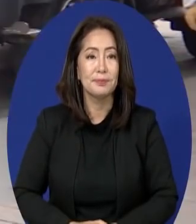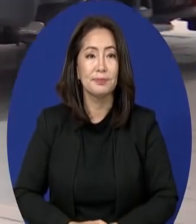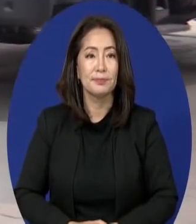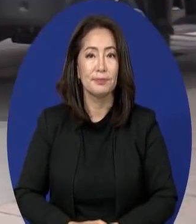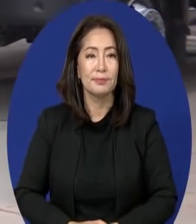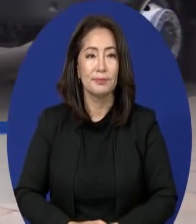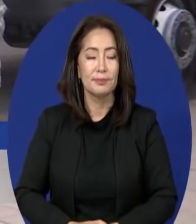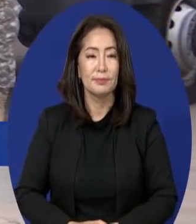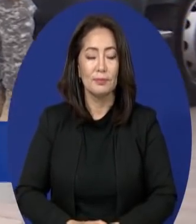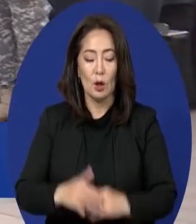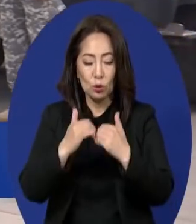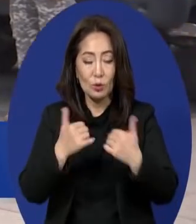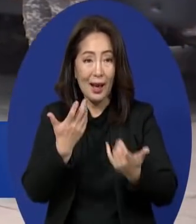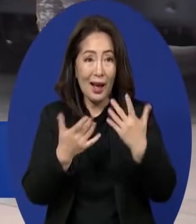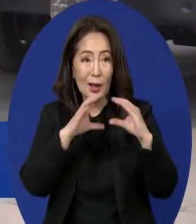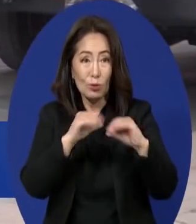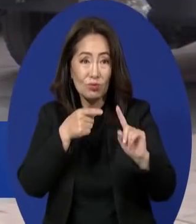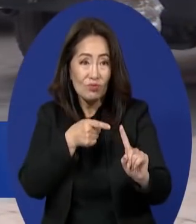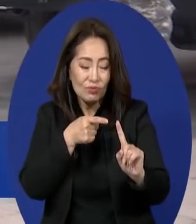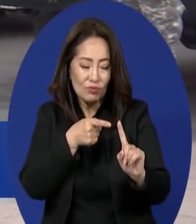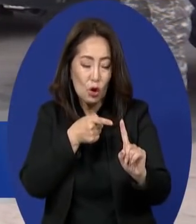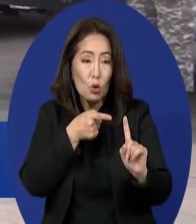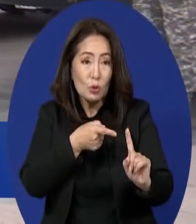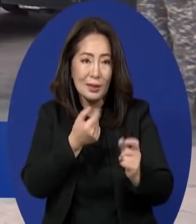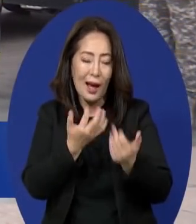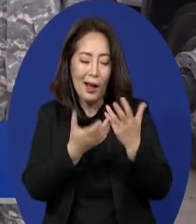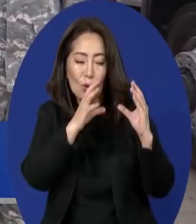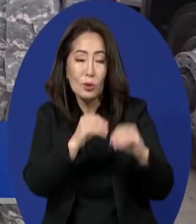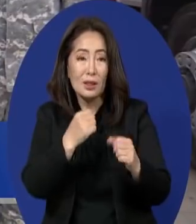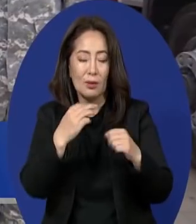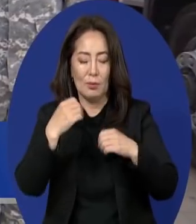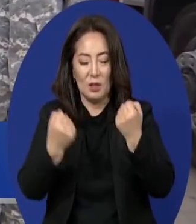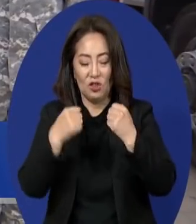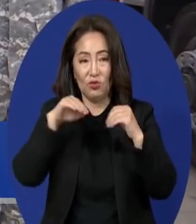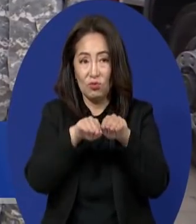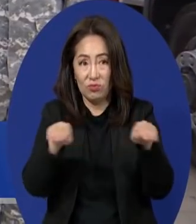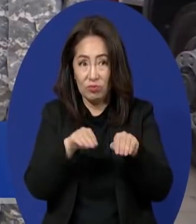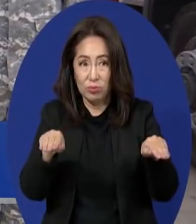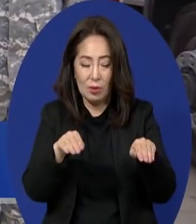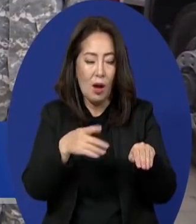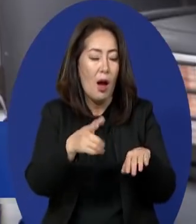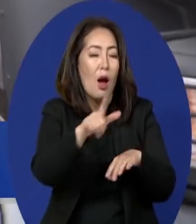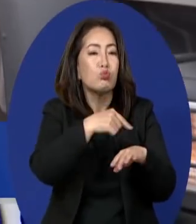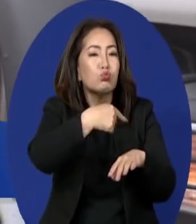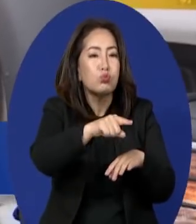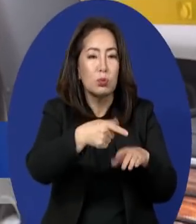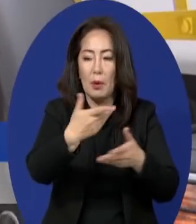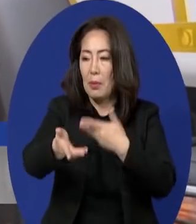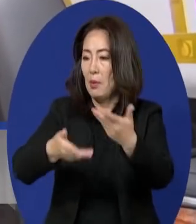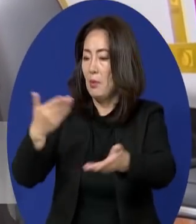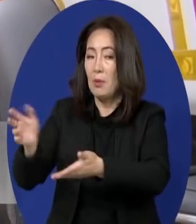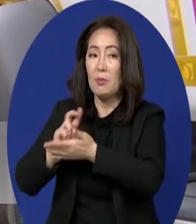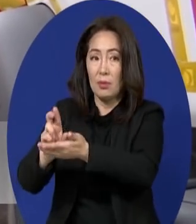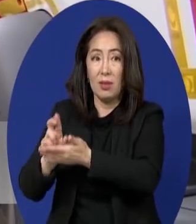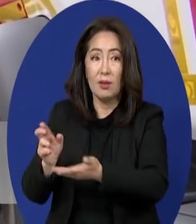Тусгай гал түмөр унтрах автомашиныг нийслэл болон орон нутгийн гал унтрах ангиудад хуваарлал өглөө. Гал унтраах автомашиныг манай орны цагаагаар энэ